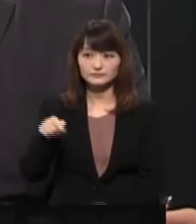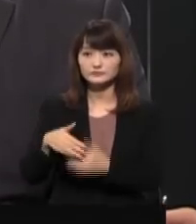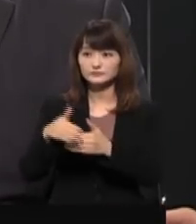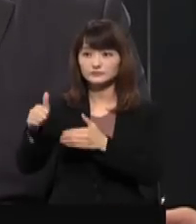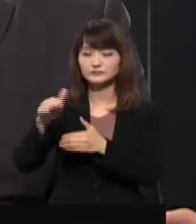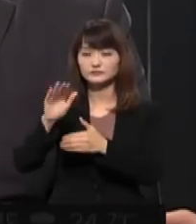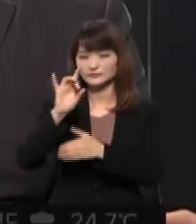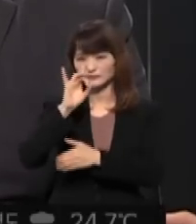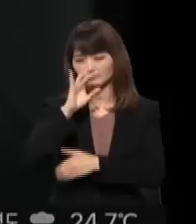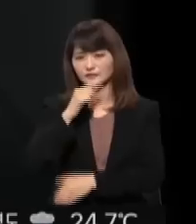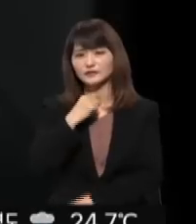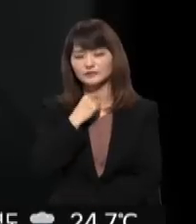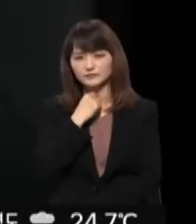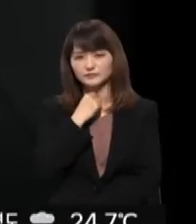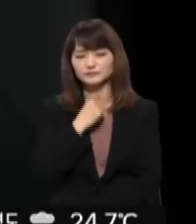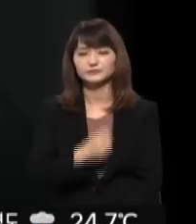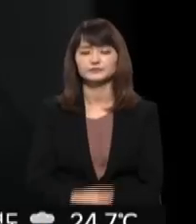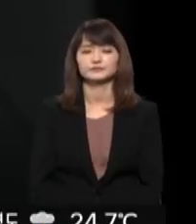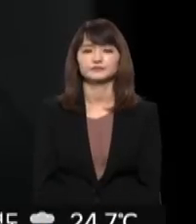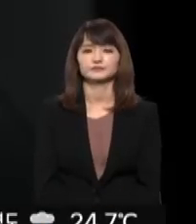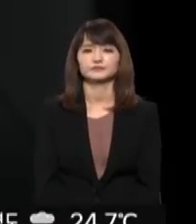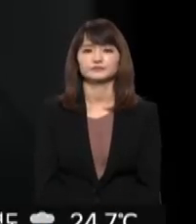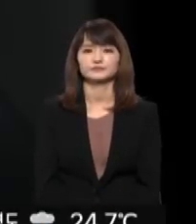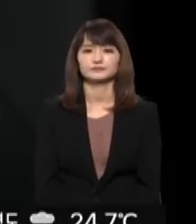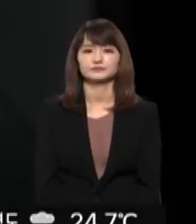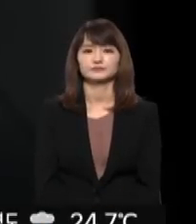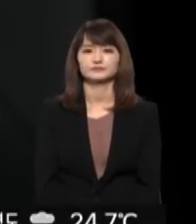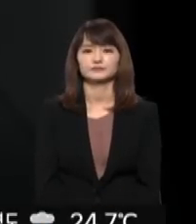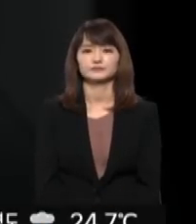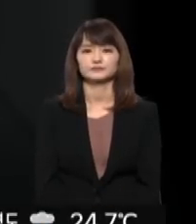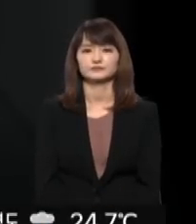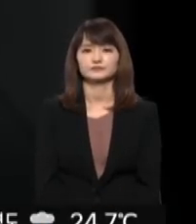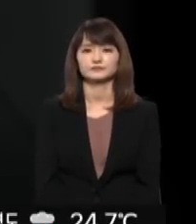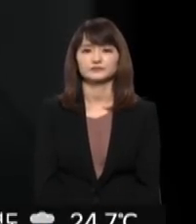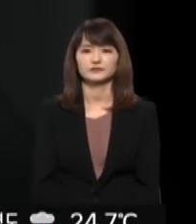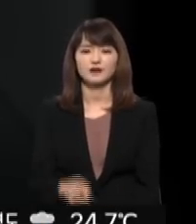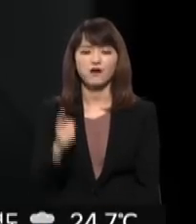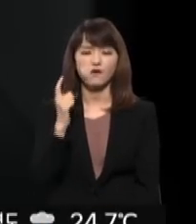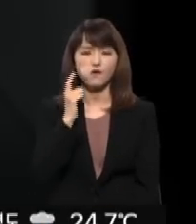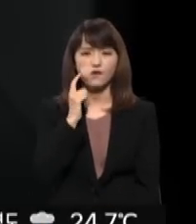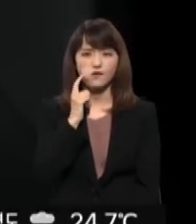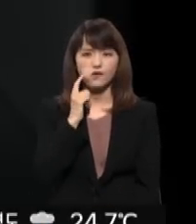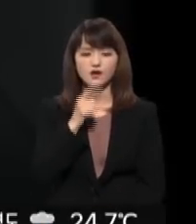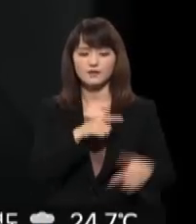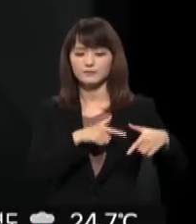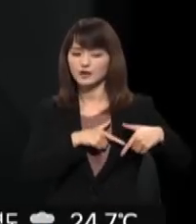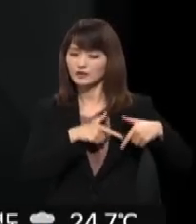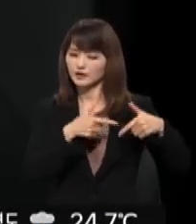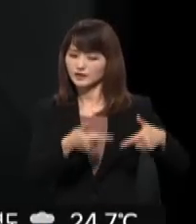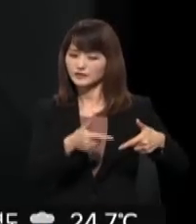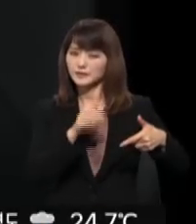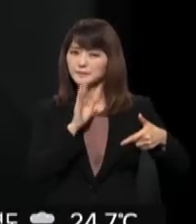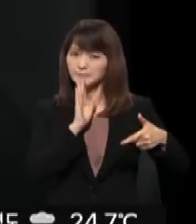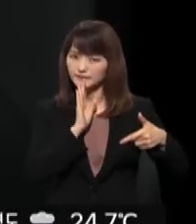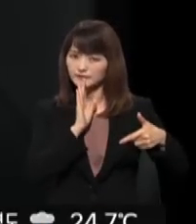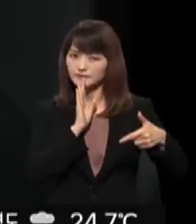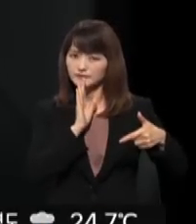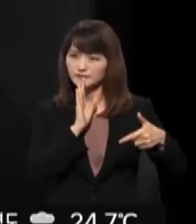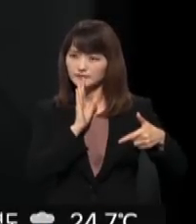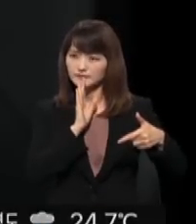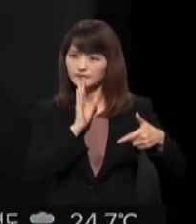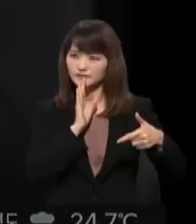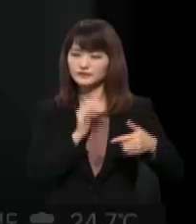바랍니다만 그래서 애초부터 이게 정말 허위사실이고 명예훼손에 해당하는 거라면